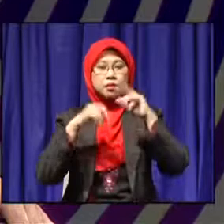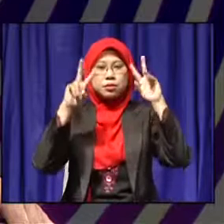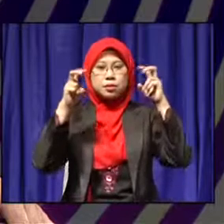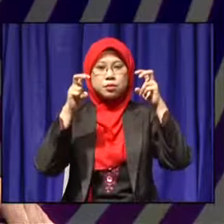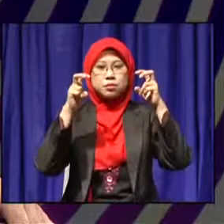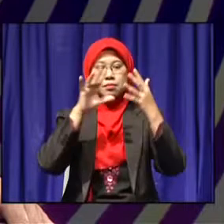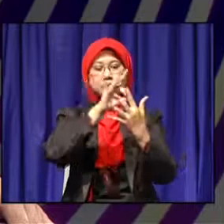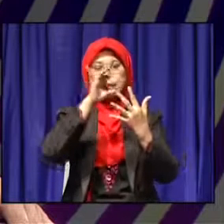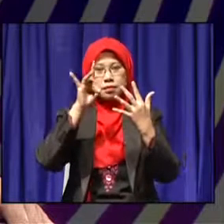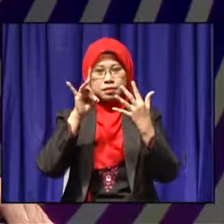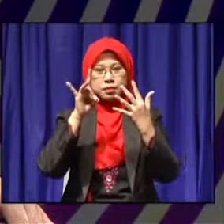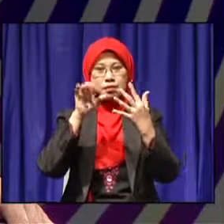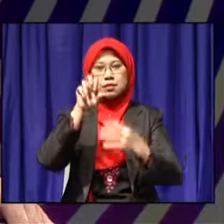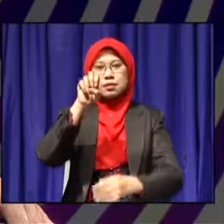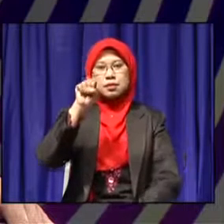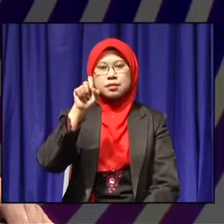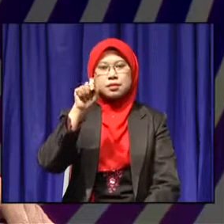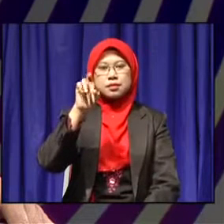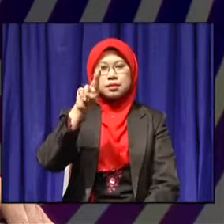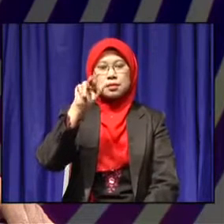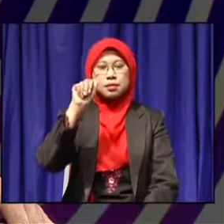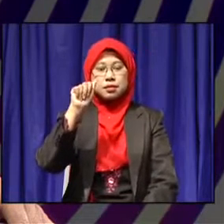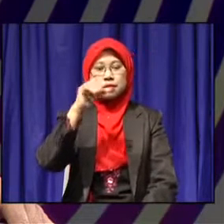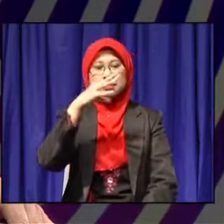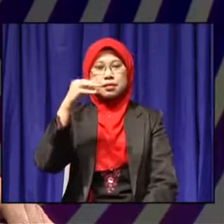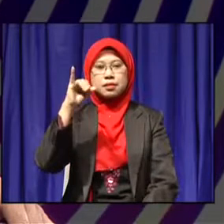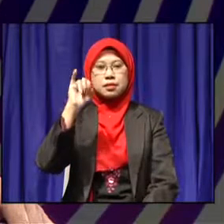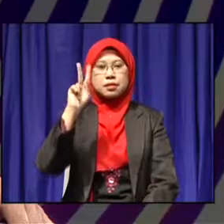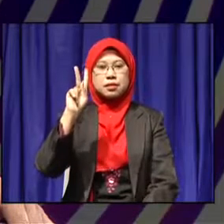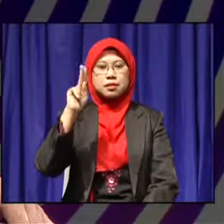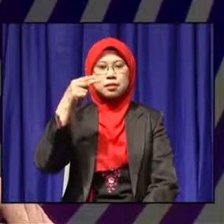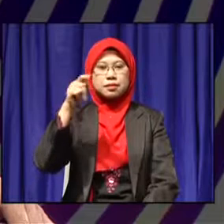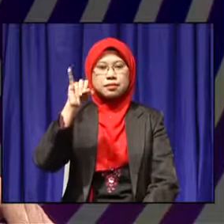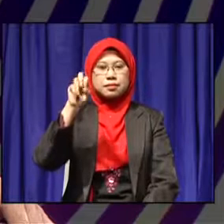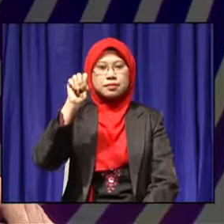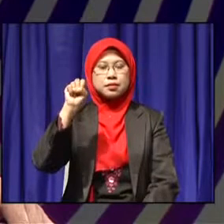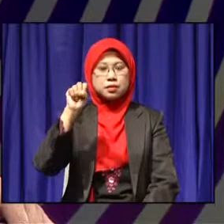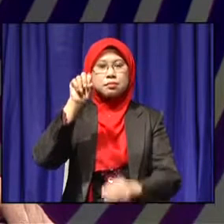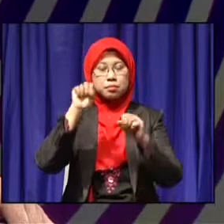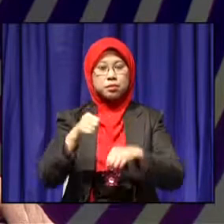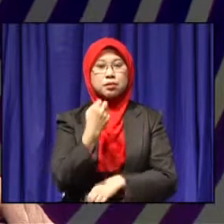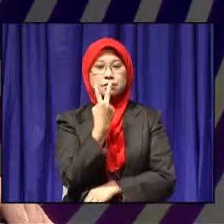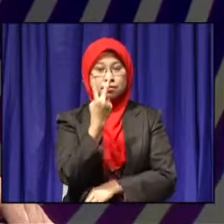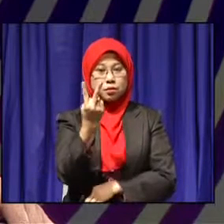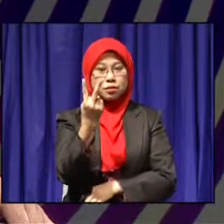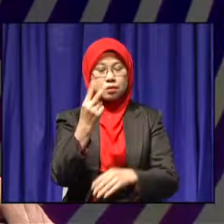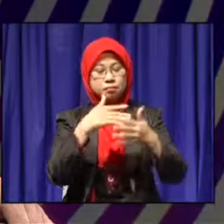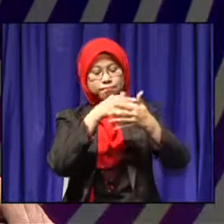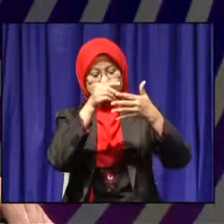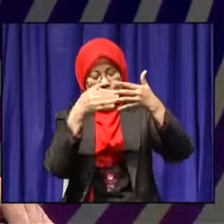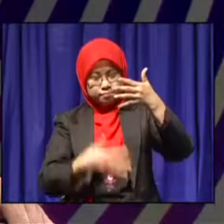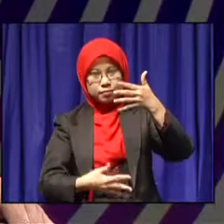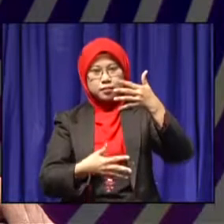sastra ikhtisas dan kemanusiaan ini juga kita dapat lihatnya dimana dalam senarai